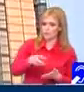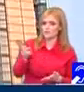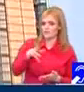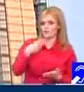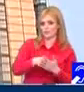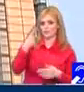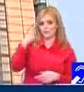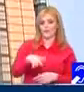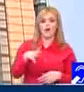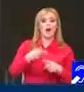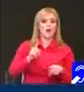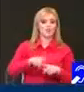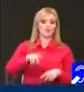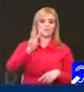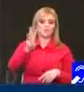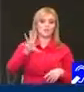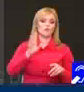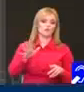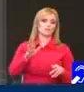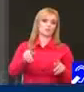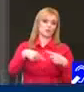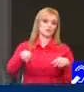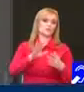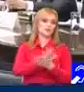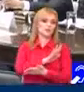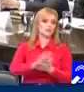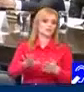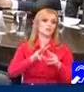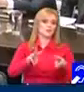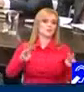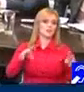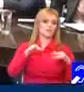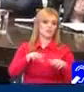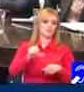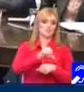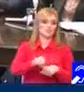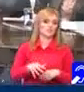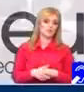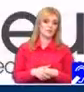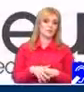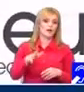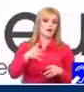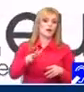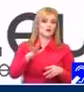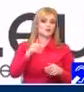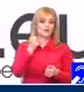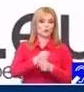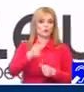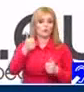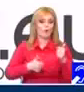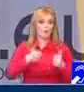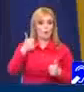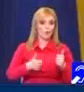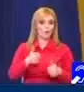ideile lor. Site-ul a fost realizat gratuit de angajați ai Ministerului Afacerilor Externe. Pentru logo s-a făcut un concurs, iar câștigător a